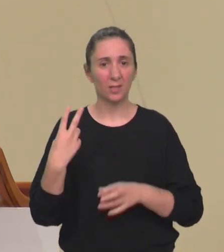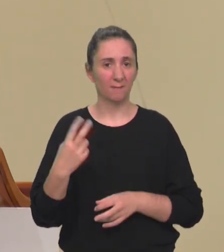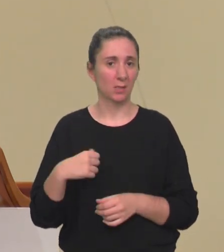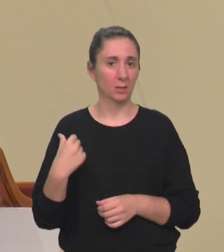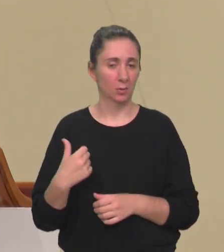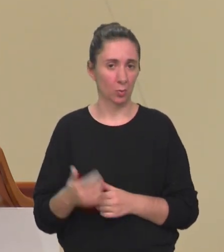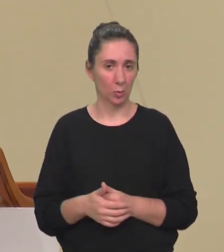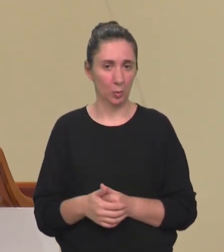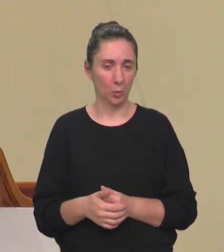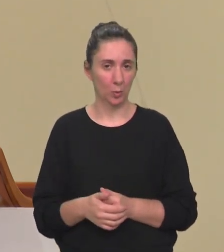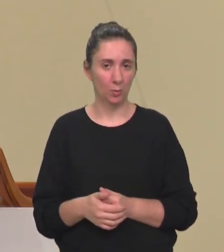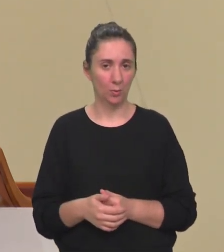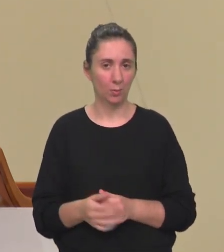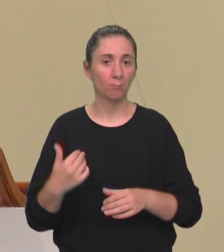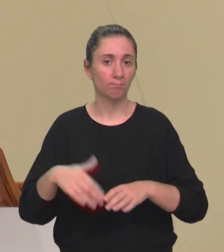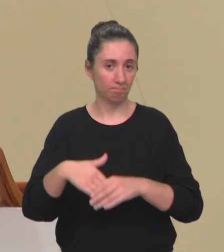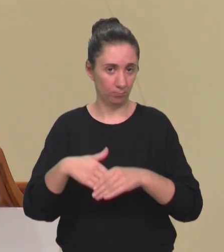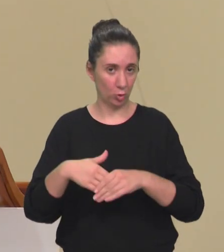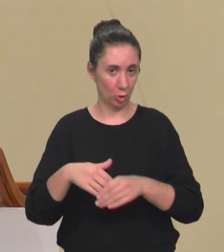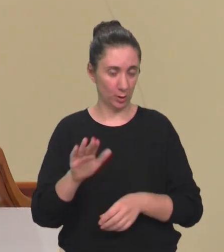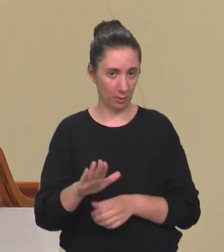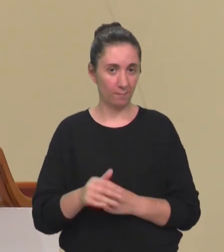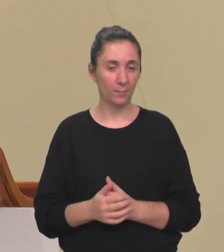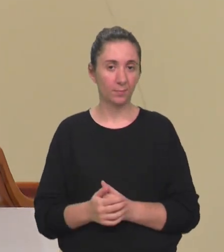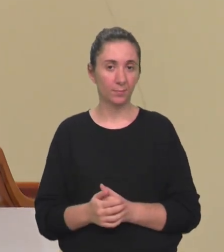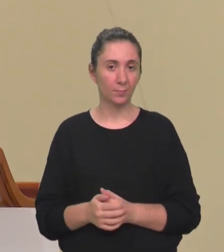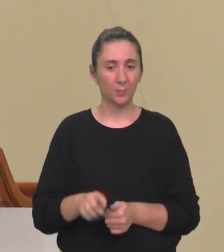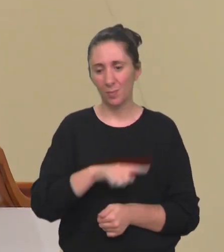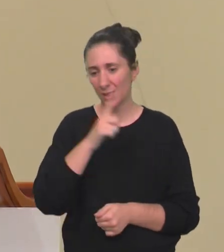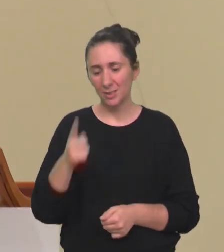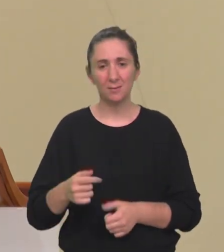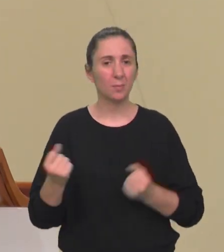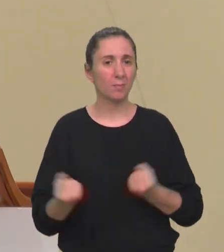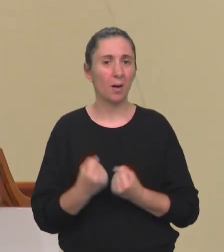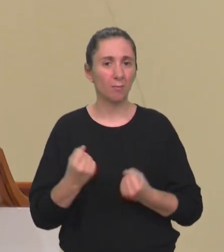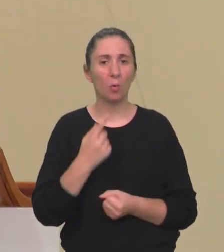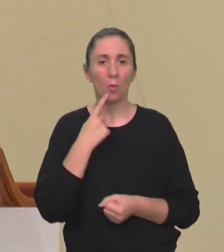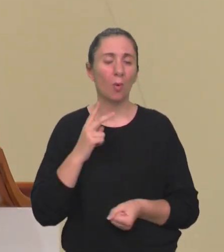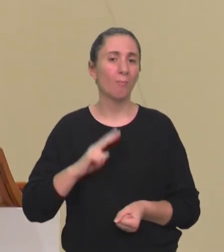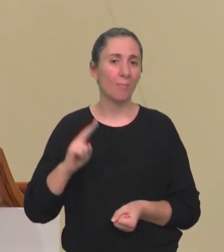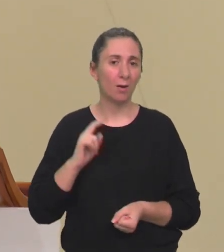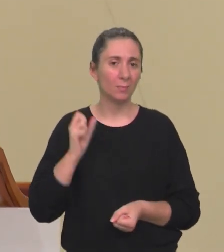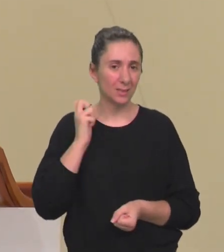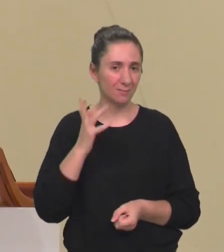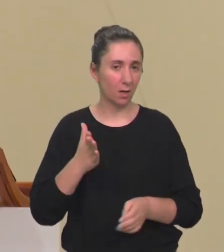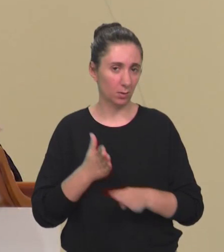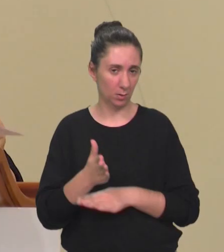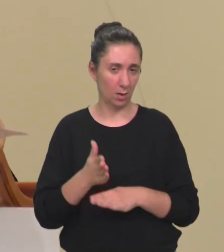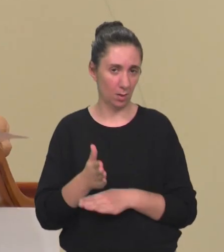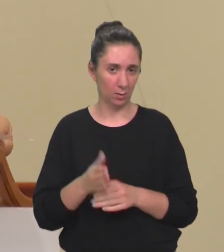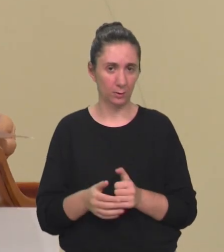20 godina. Čestitam vam na svim aktivnosti koje marljivo svakodnevno